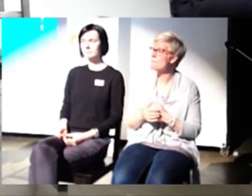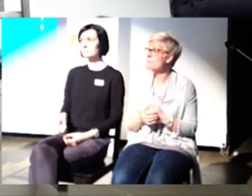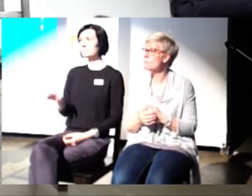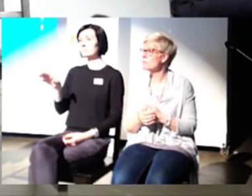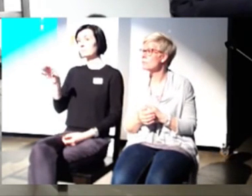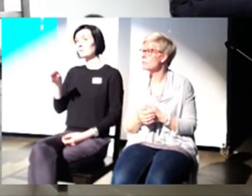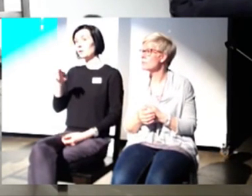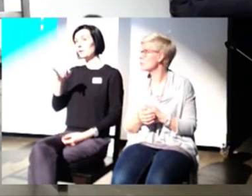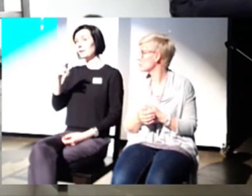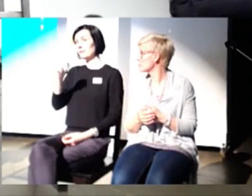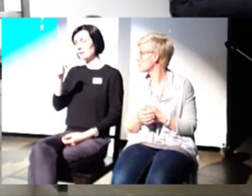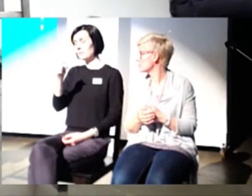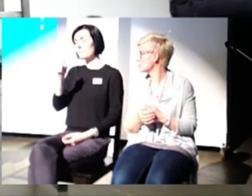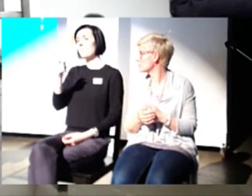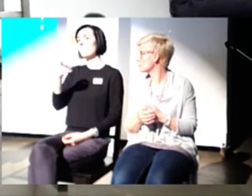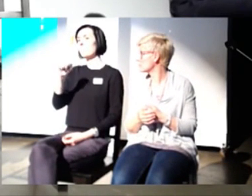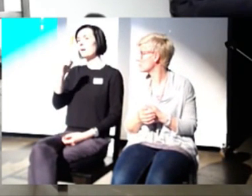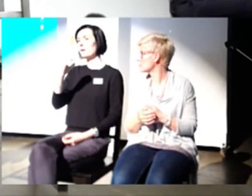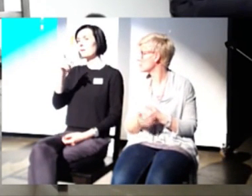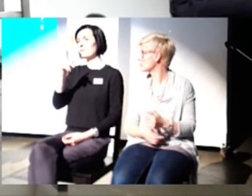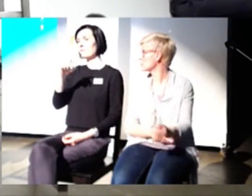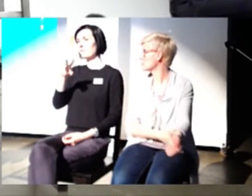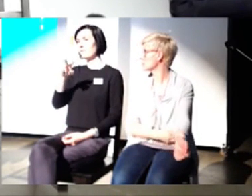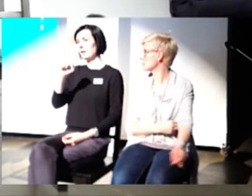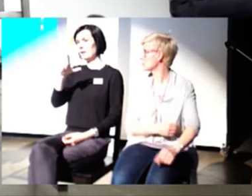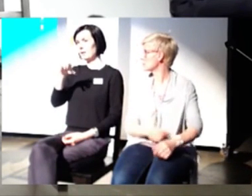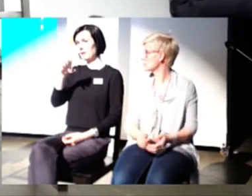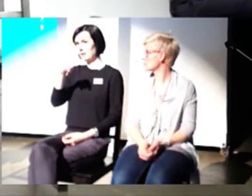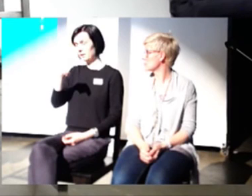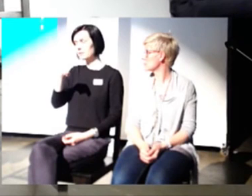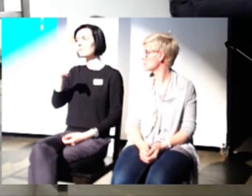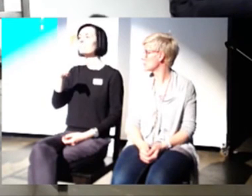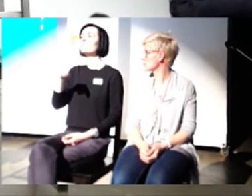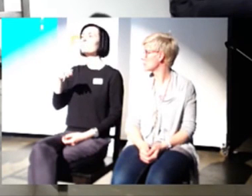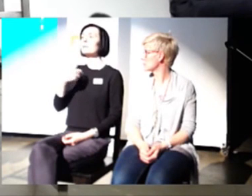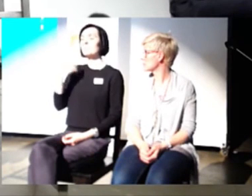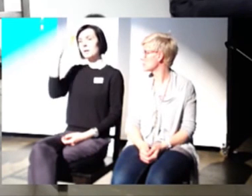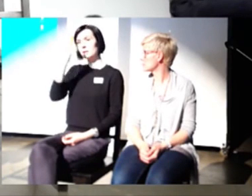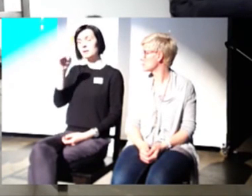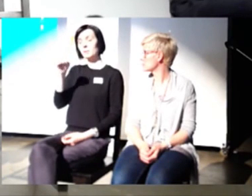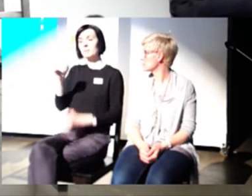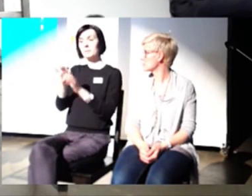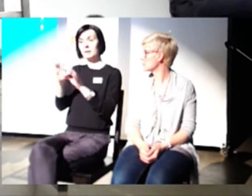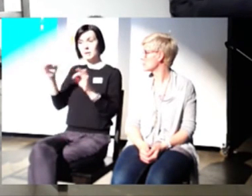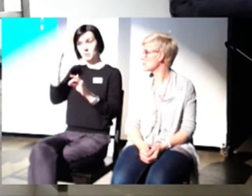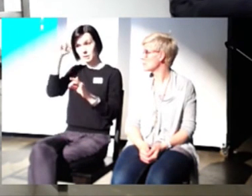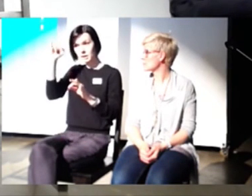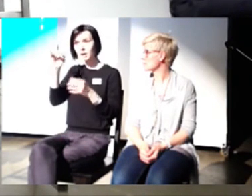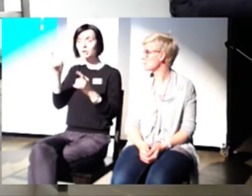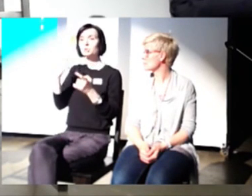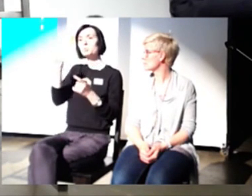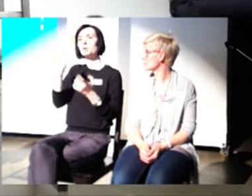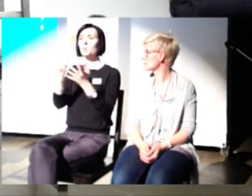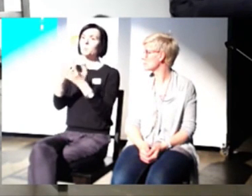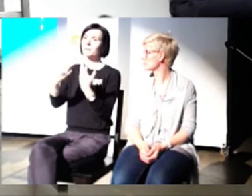ja taidepalveluista. Niin, mun mielestä se oli myöskin hieno idea, kun puhutaan näistä kouluista ja kouluyhteistyöstä ja taidekoulut ja näin